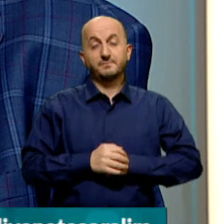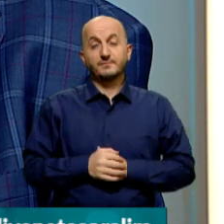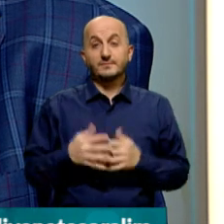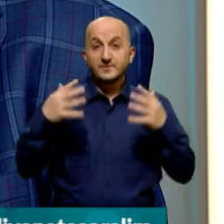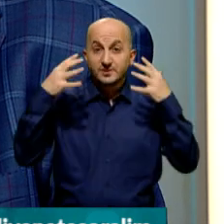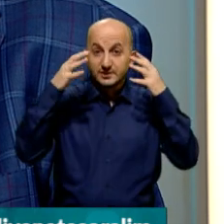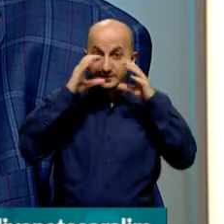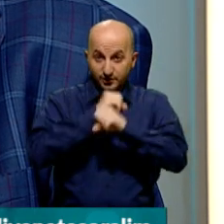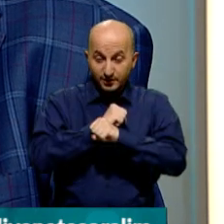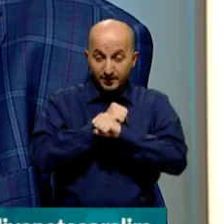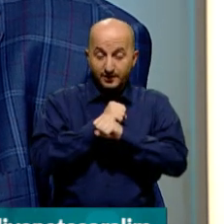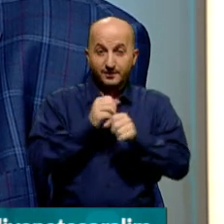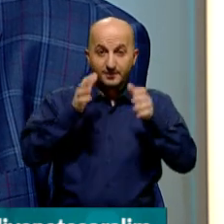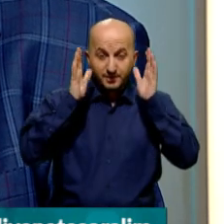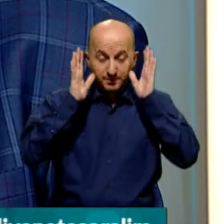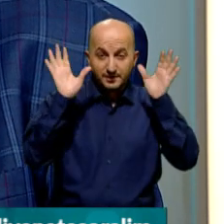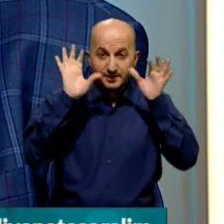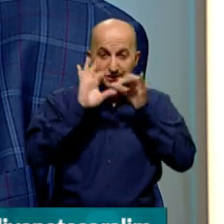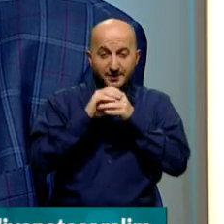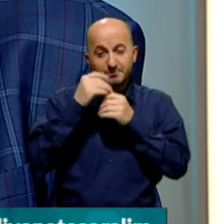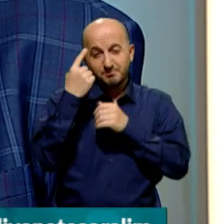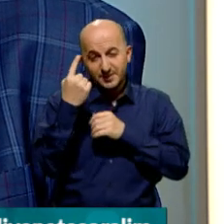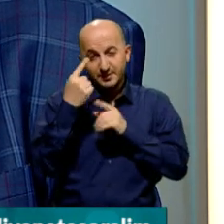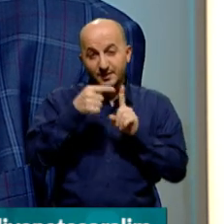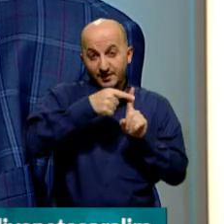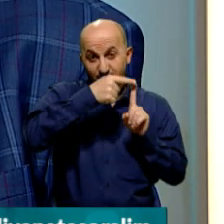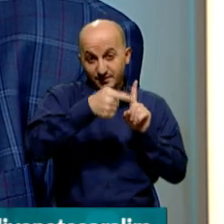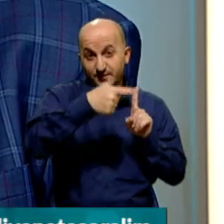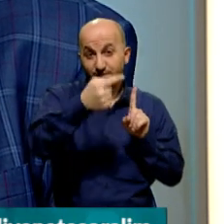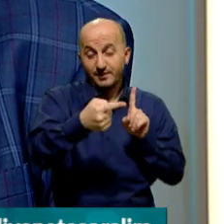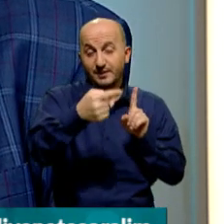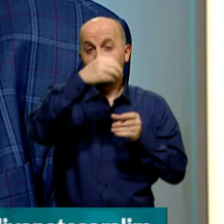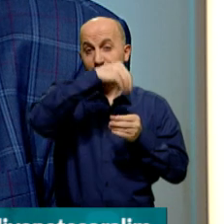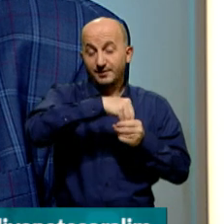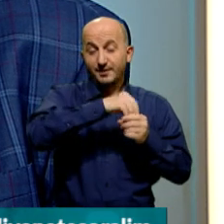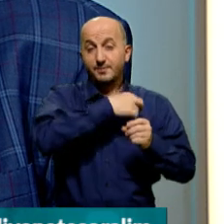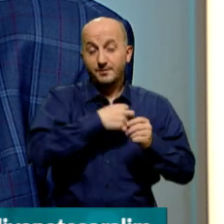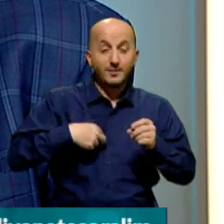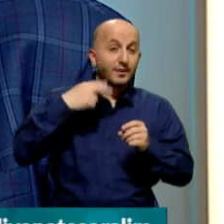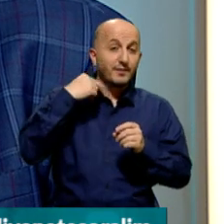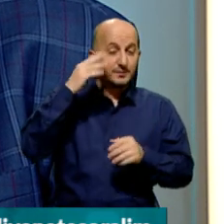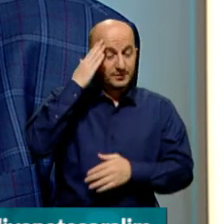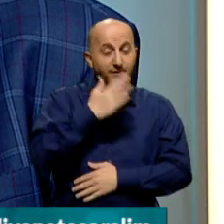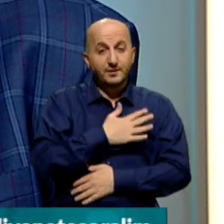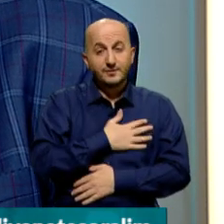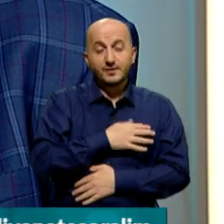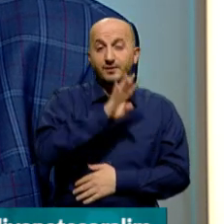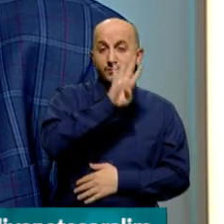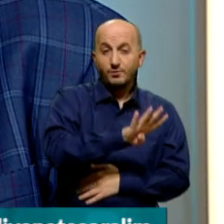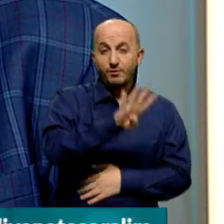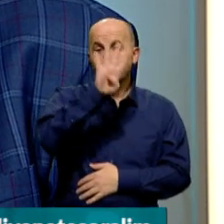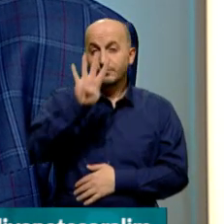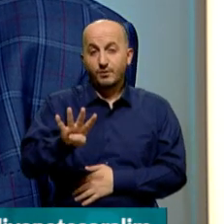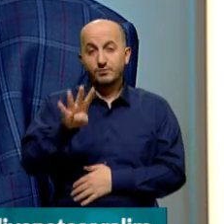Gece namazı ile ilgili. Bir rivayette Peygamber Aleyhisselatü Vesselam Efendimizin dörder rekatta